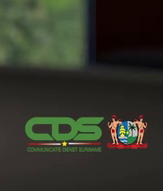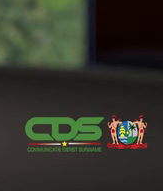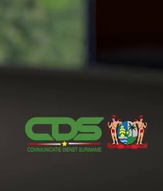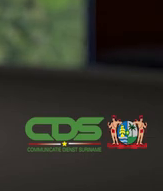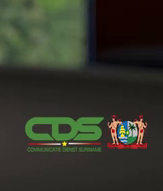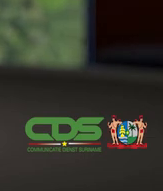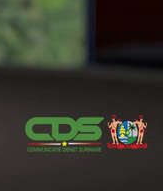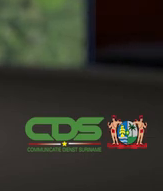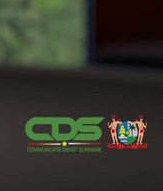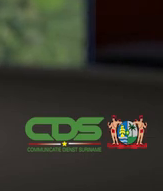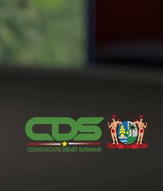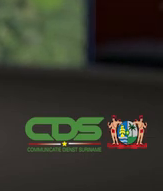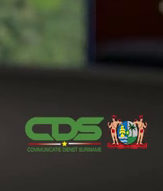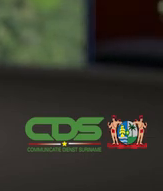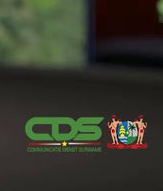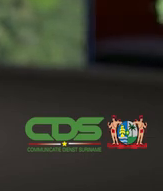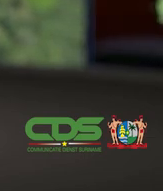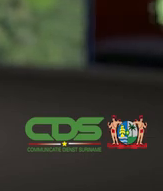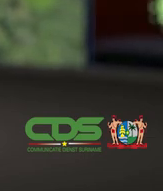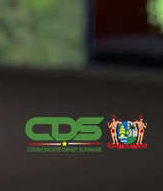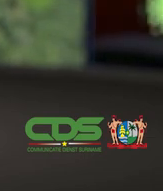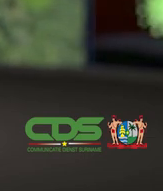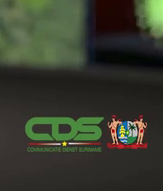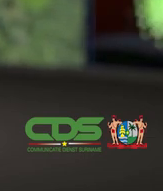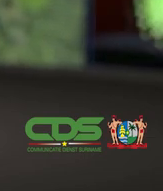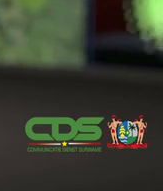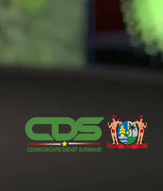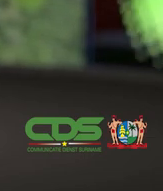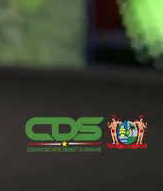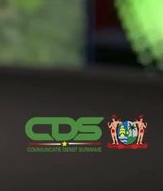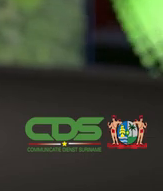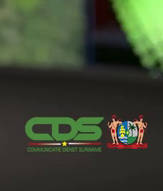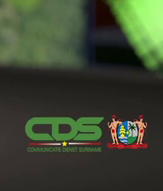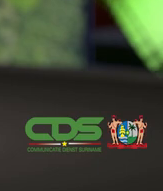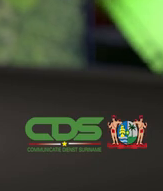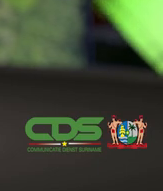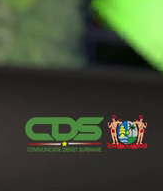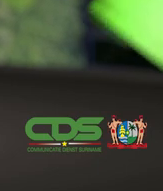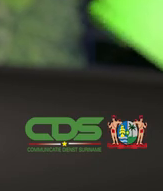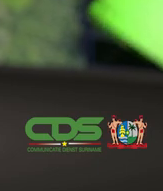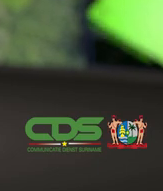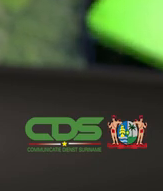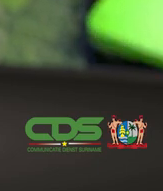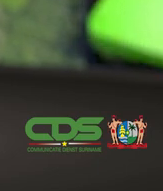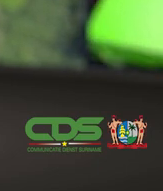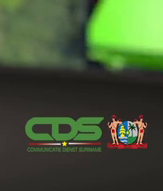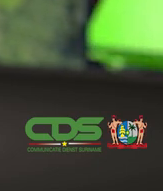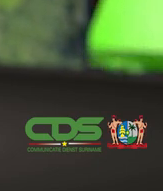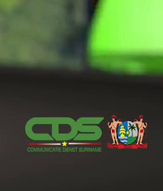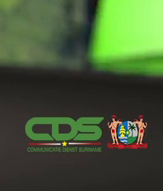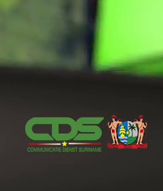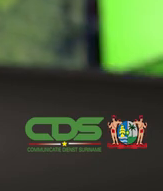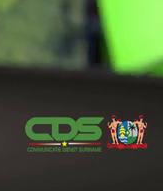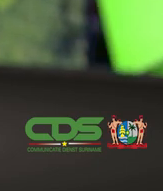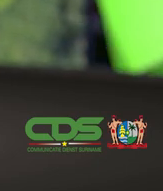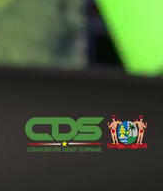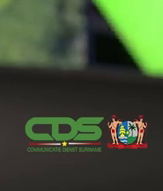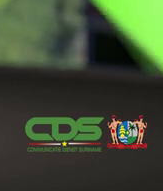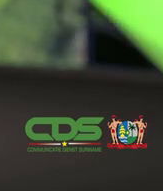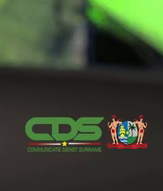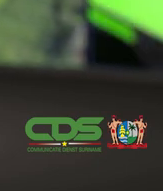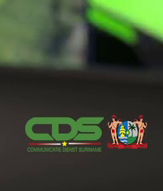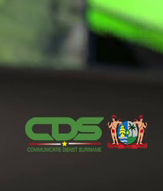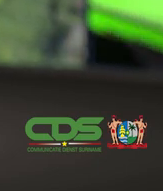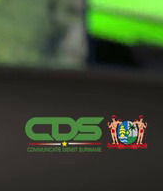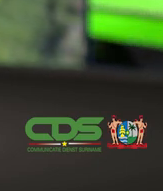Minister Armand Achai-Bersing van Financiën en Planning is blij met de rust die nu is ontstaan op het koersenfront. Dat is